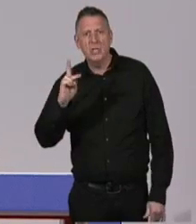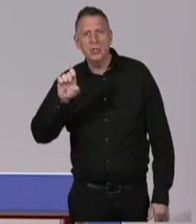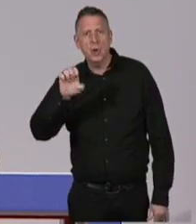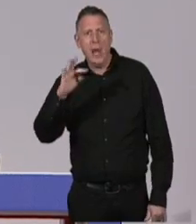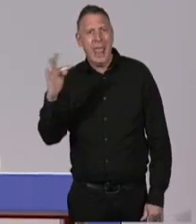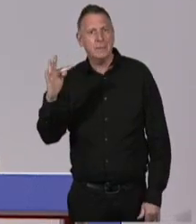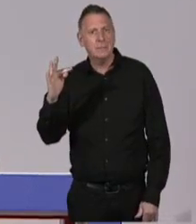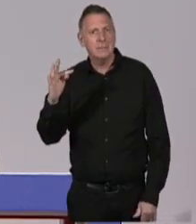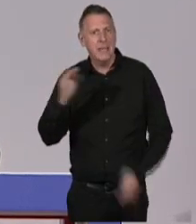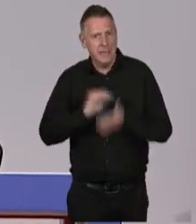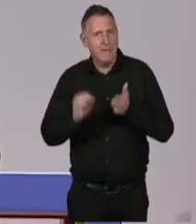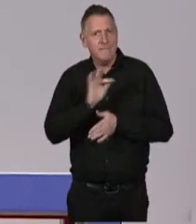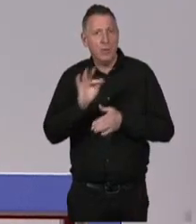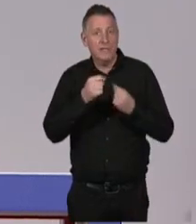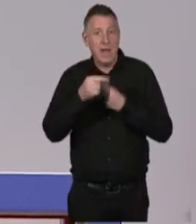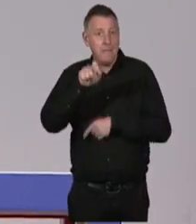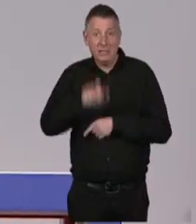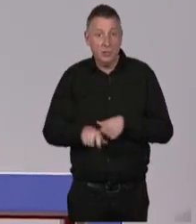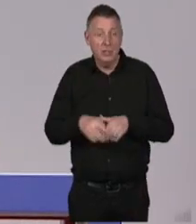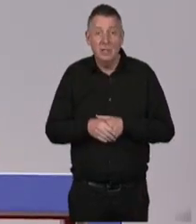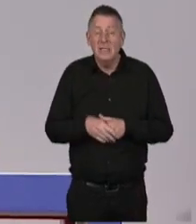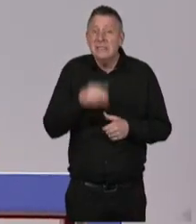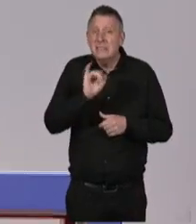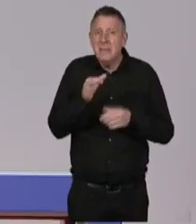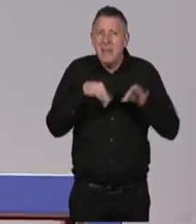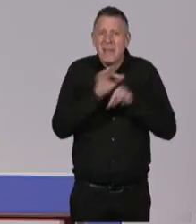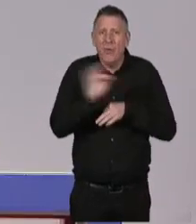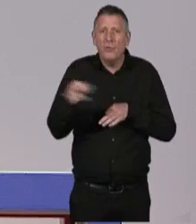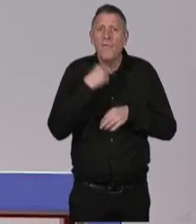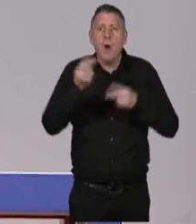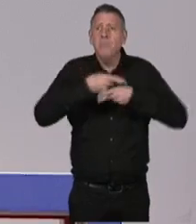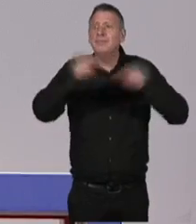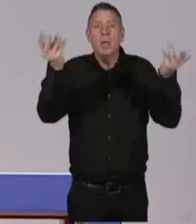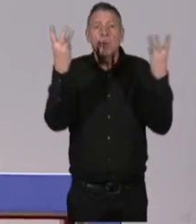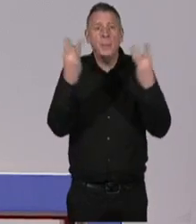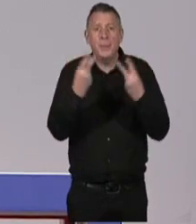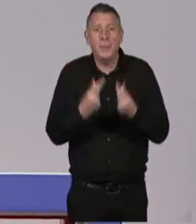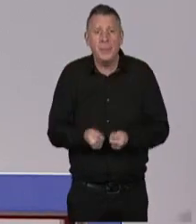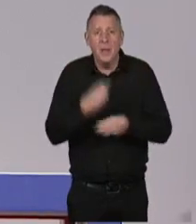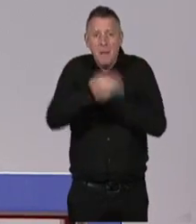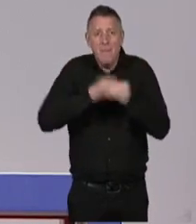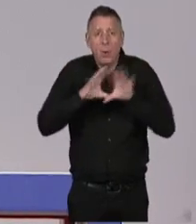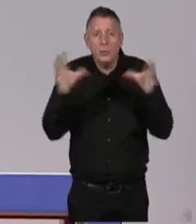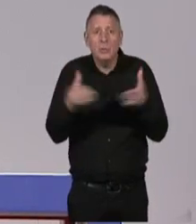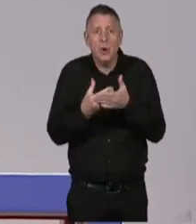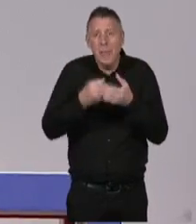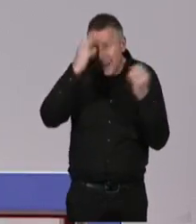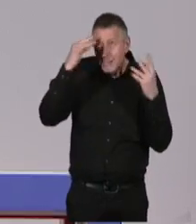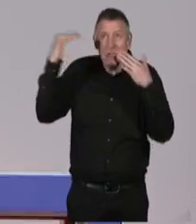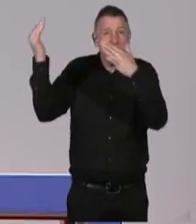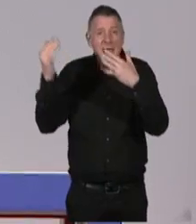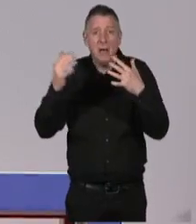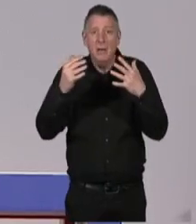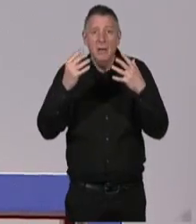disparaissait, ce serait une voix singulière, manquante pour le monde, un imaginaire en moins,